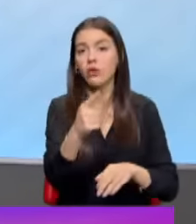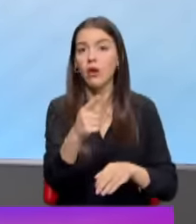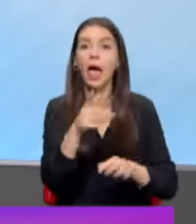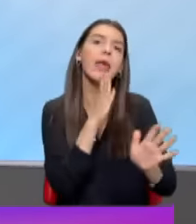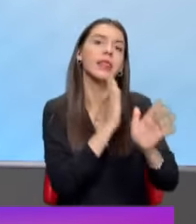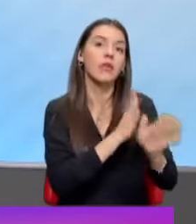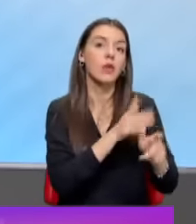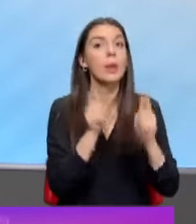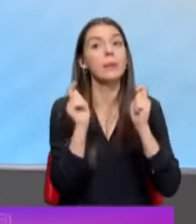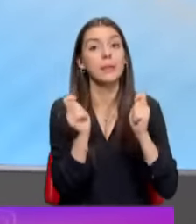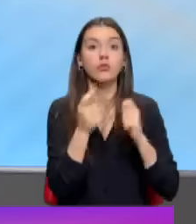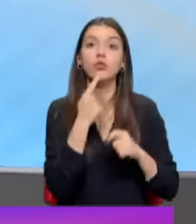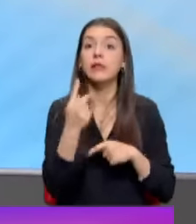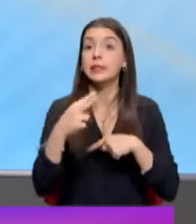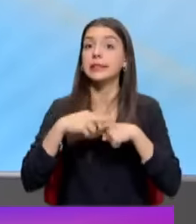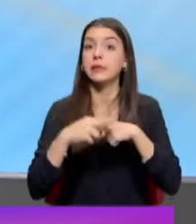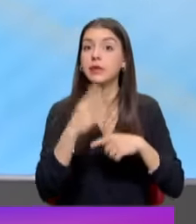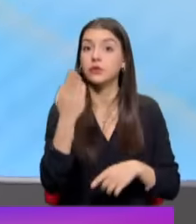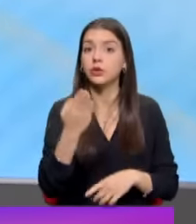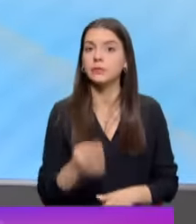ettirmemiz gerektiğini düşünüyor Sayın Zeybekçi.